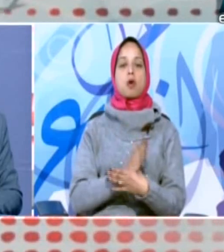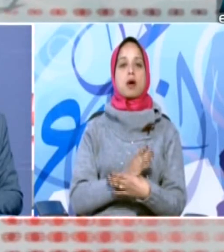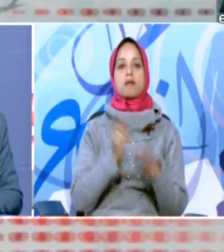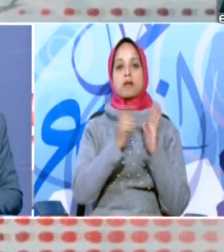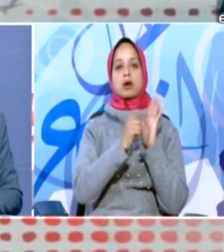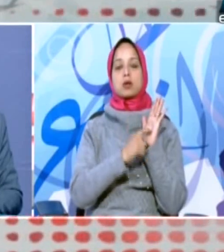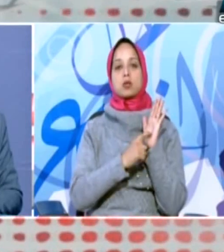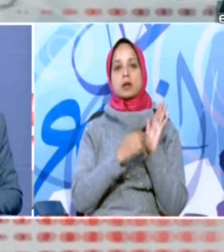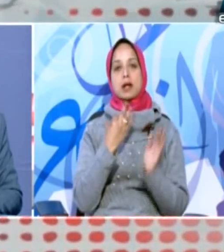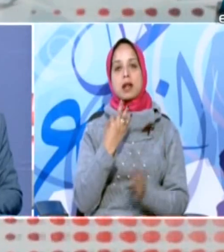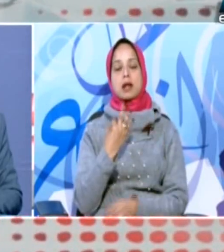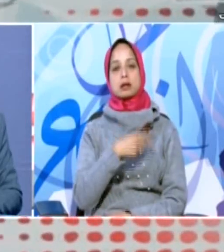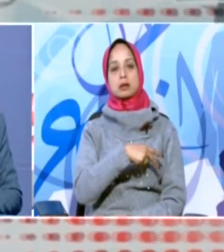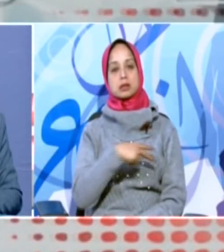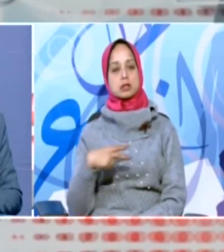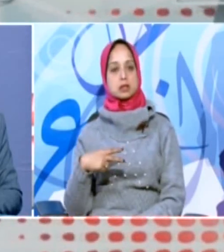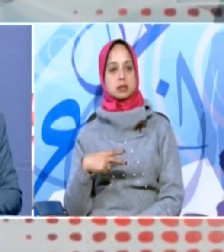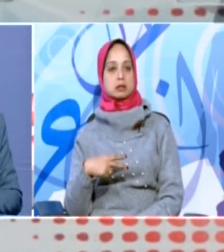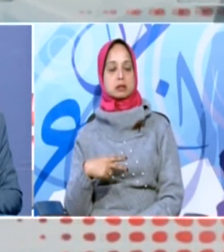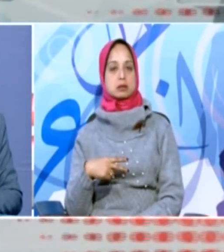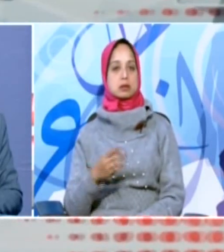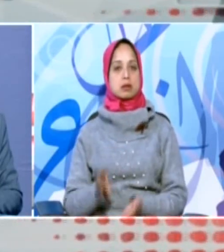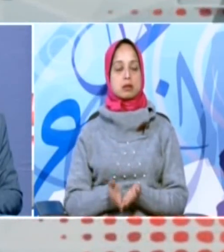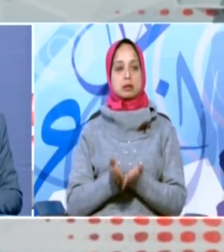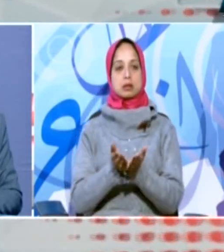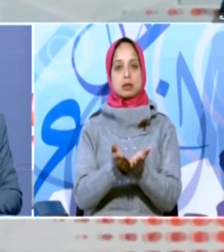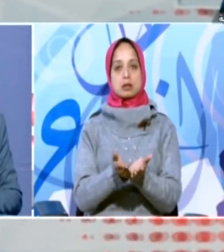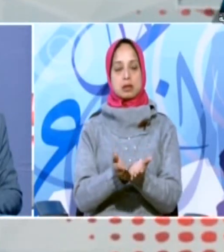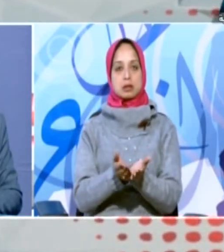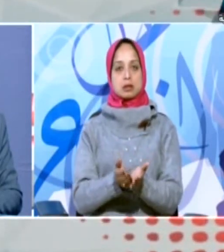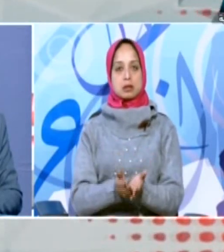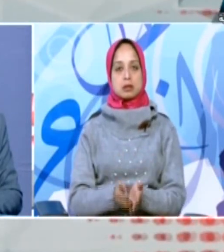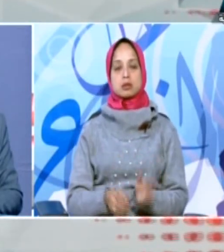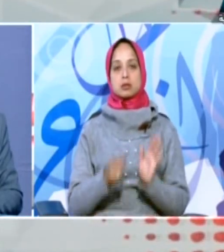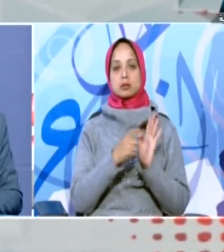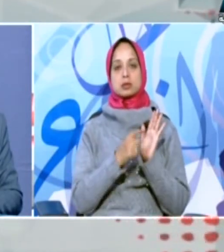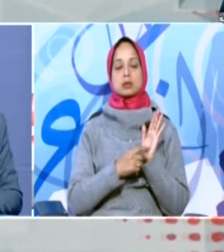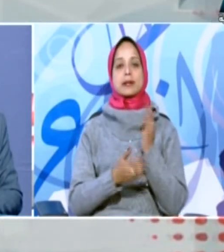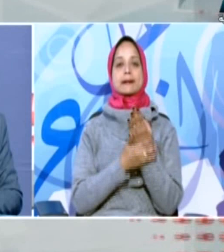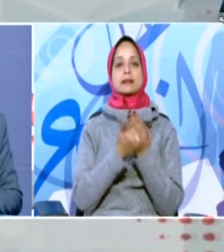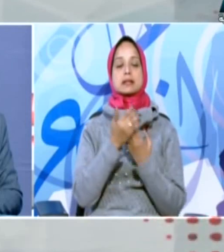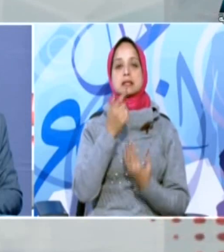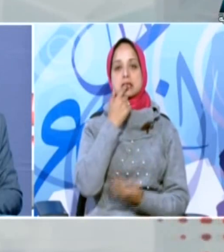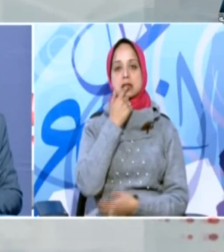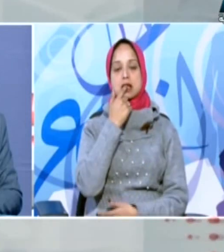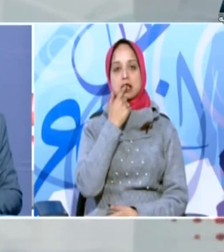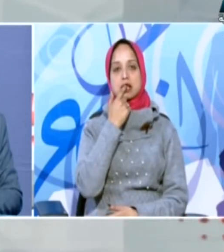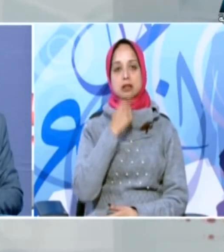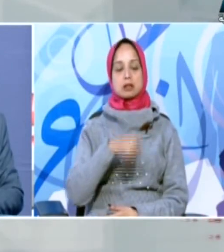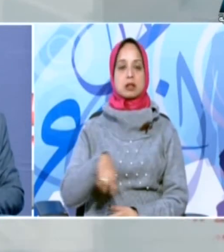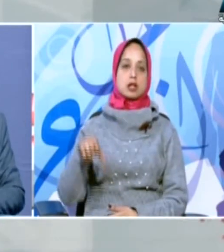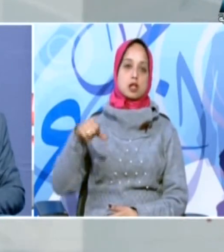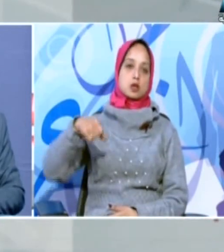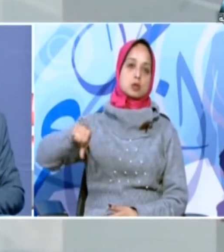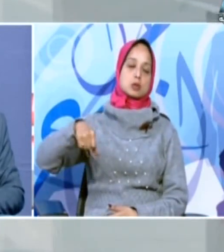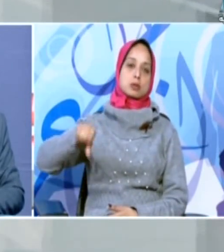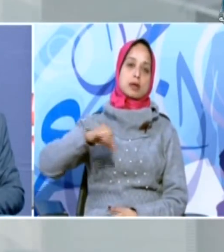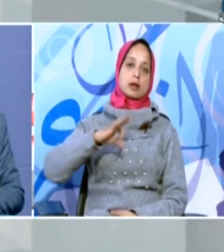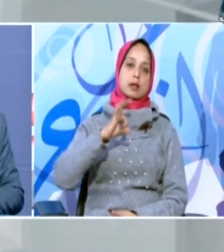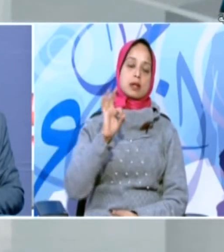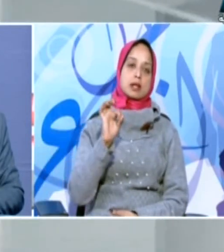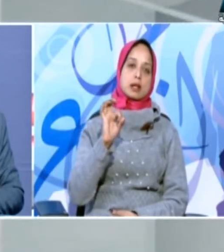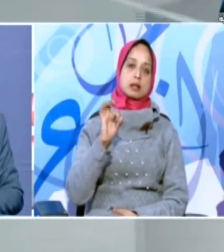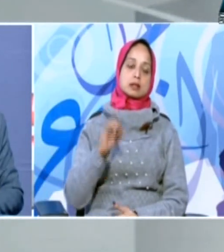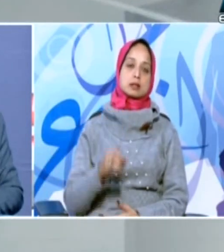23، أصدر دستور جديد سنة 930 زادت